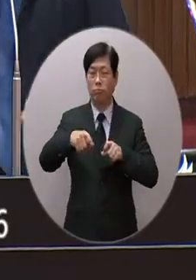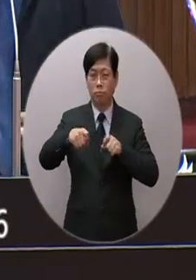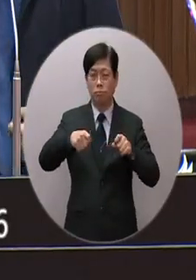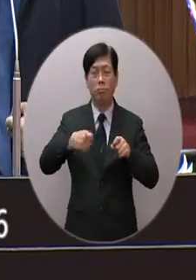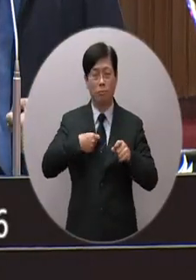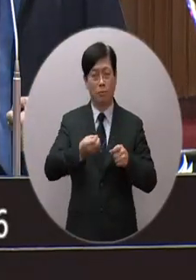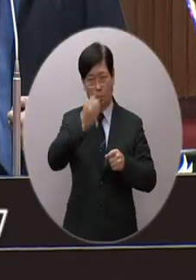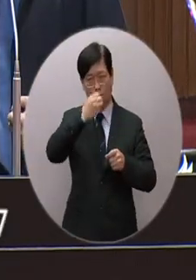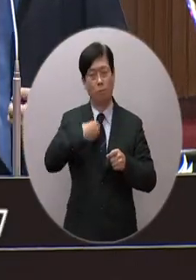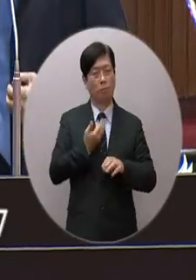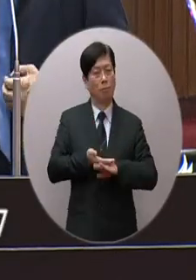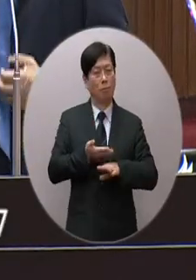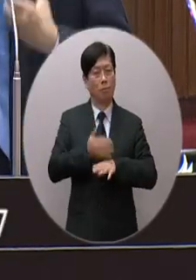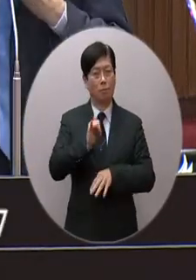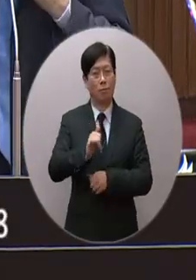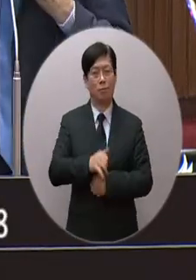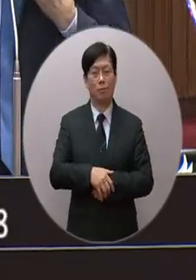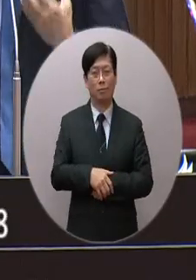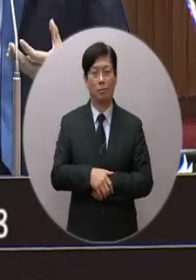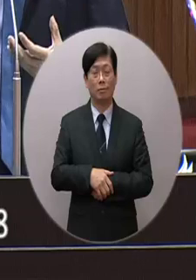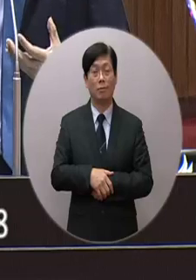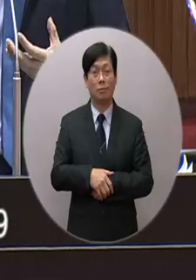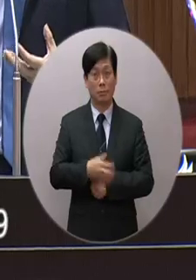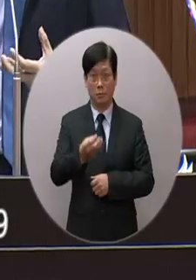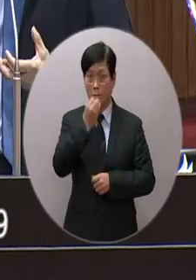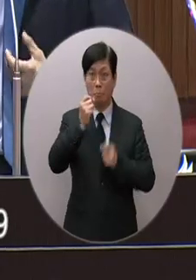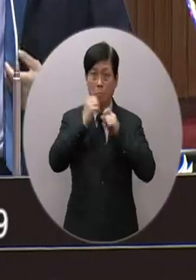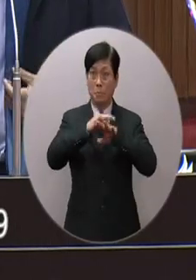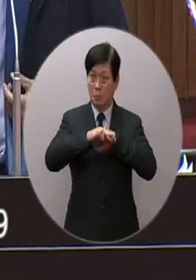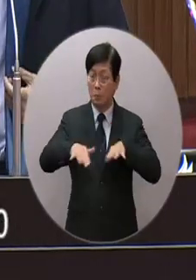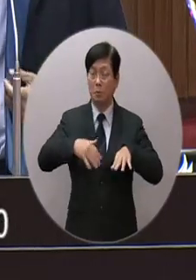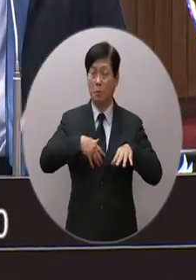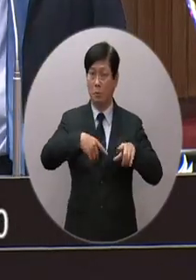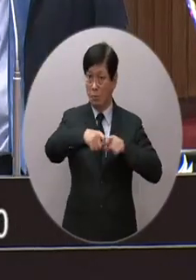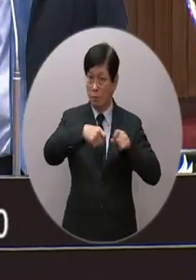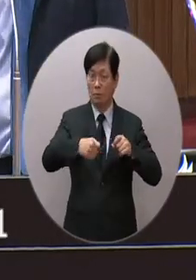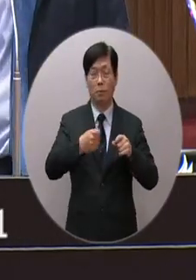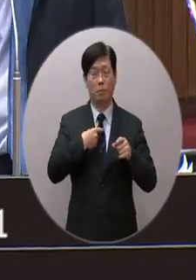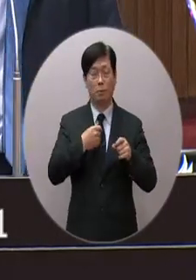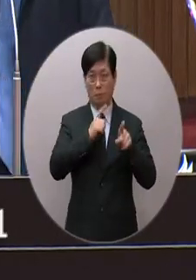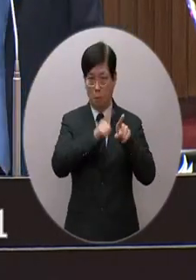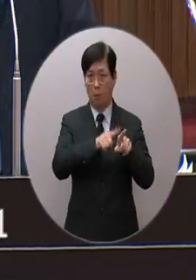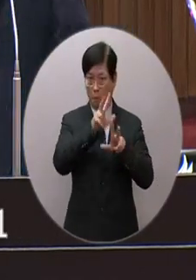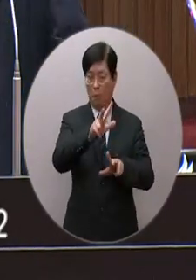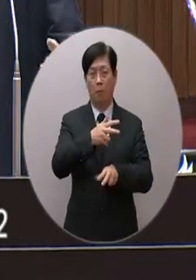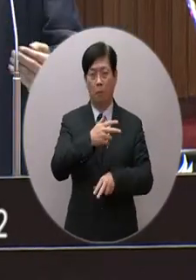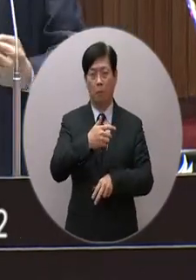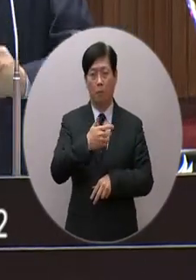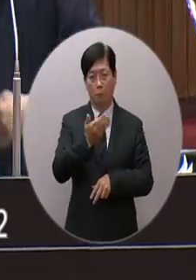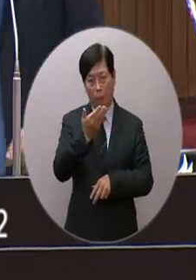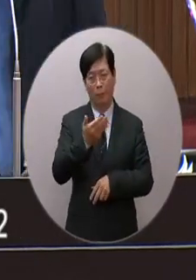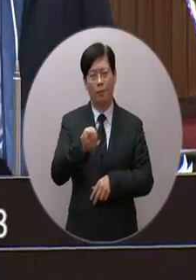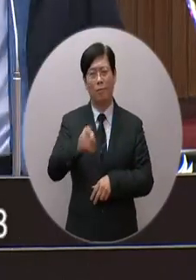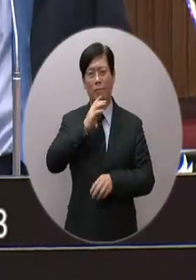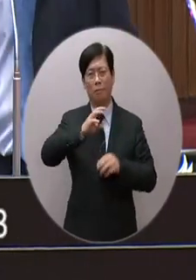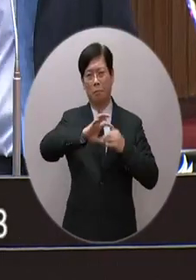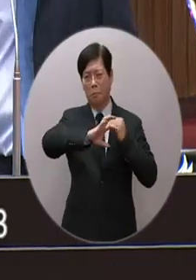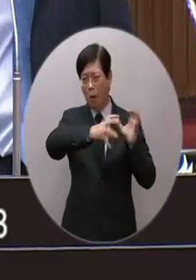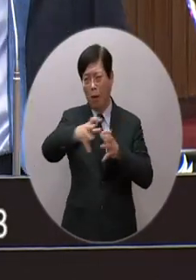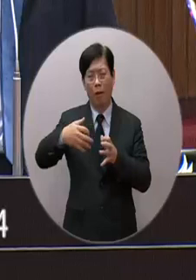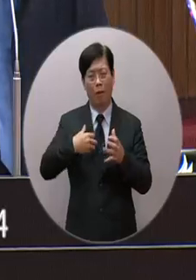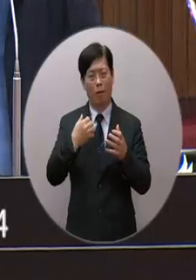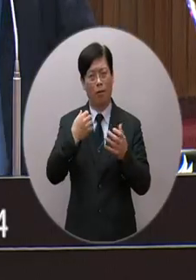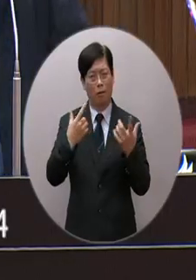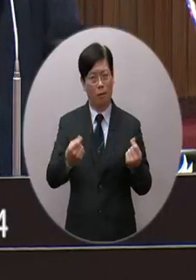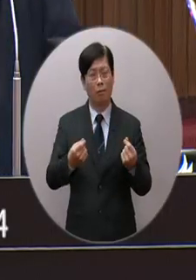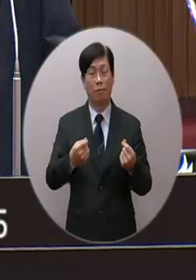了就会较安心。吼、哦，啊，对当咱食品安全的政策嘛较好落实，吼、哦，较好落实。所以这是国际的做法。所以咱来